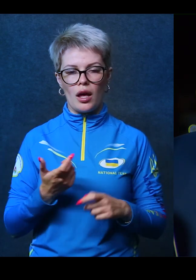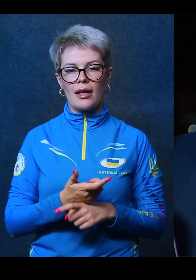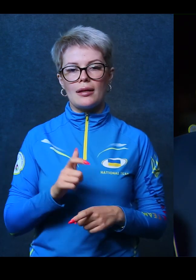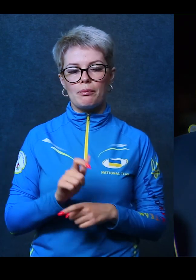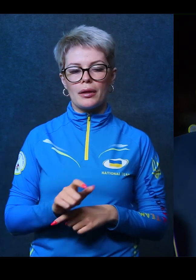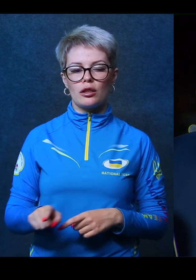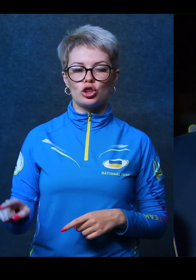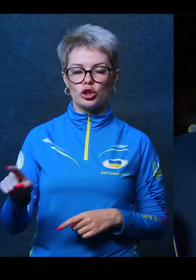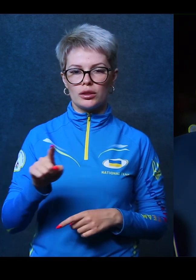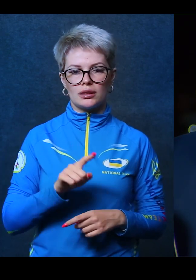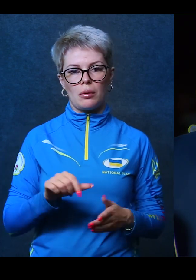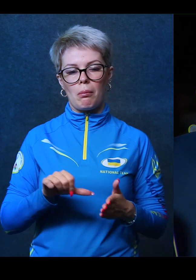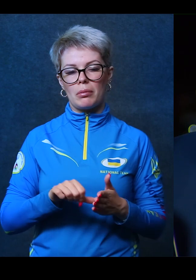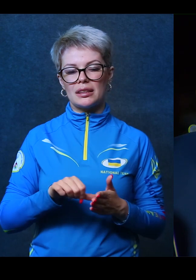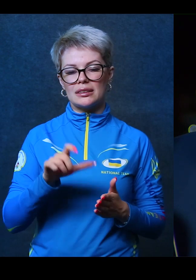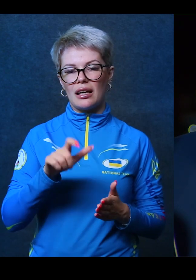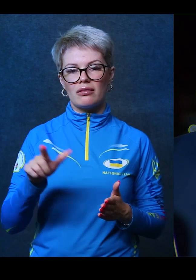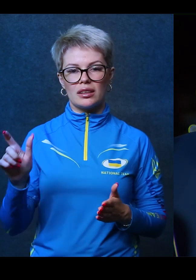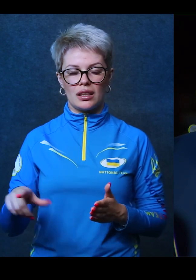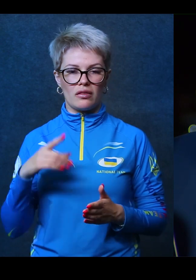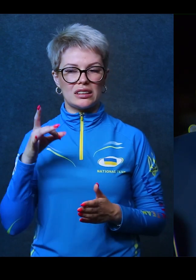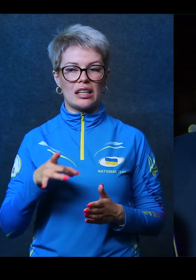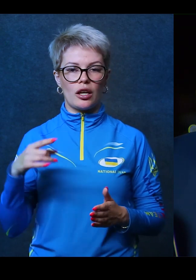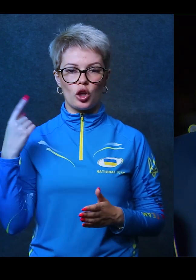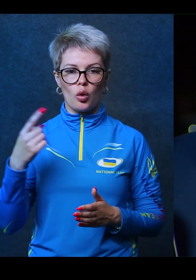Більшість представниць регіонів,